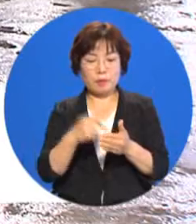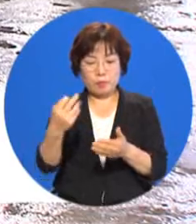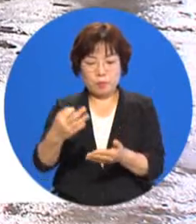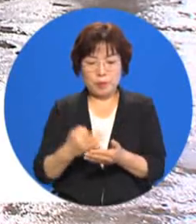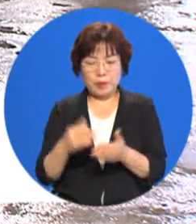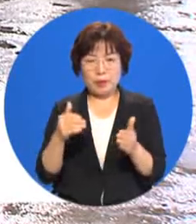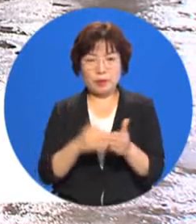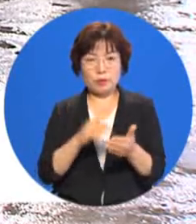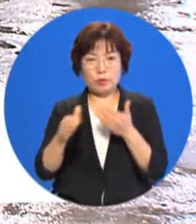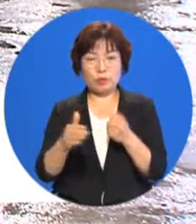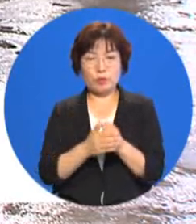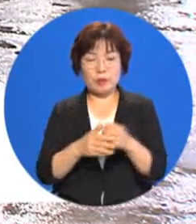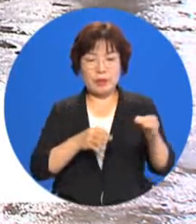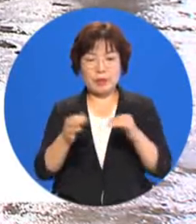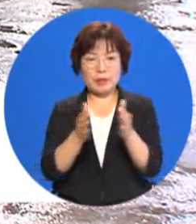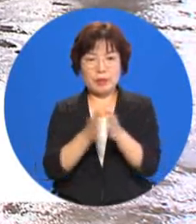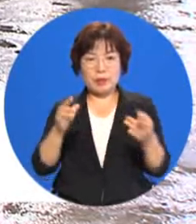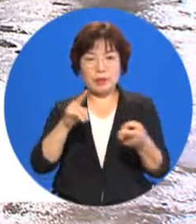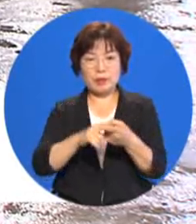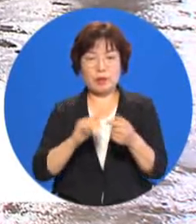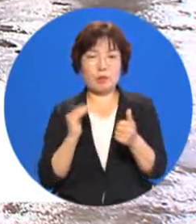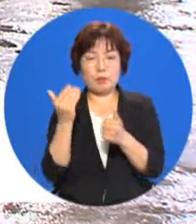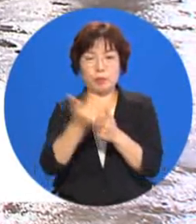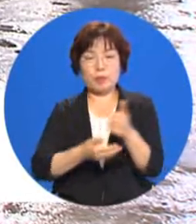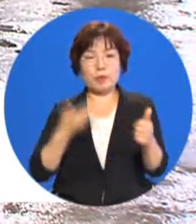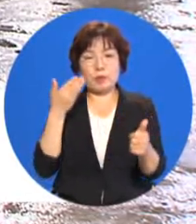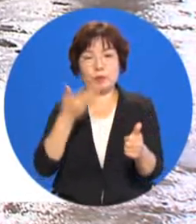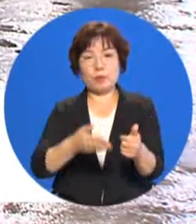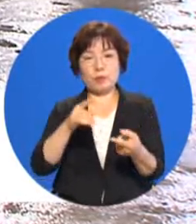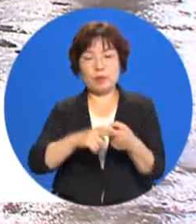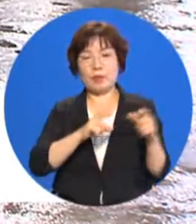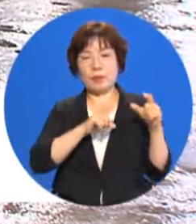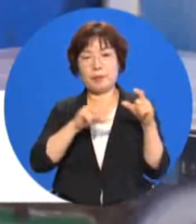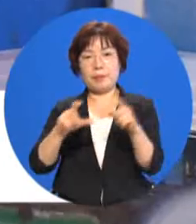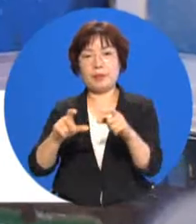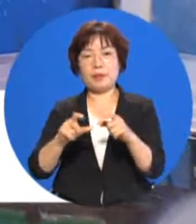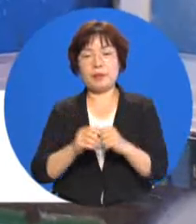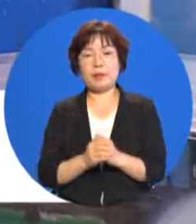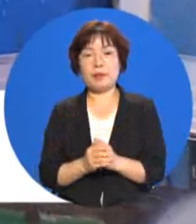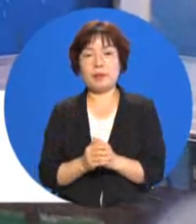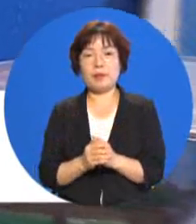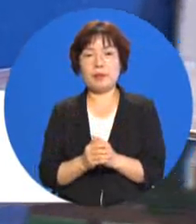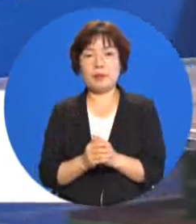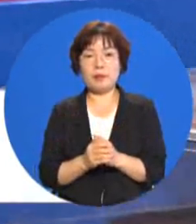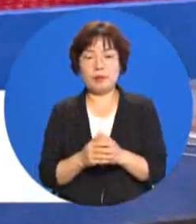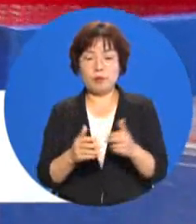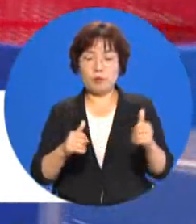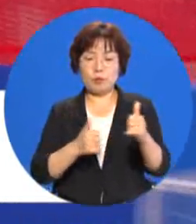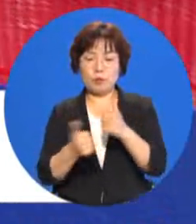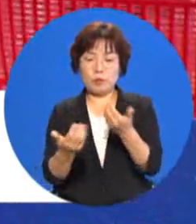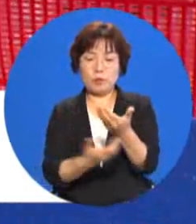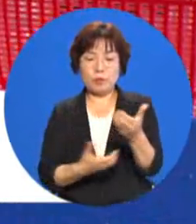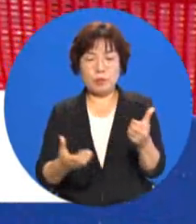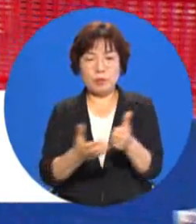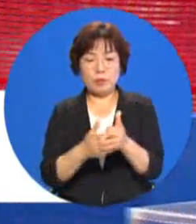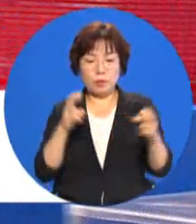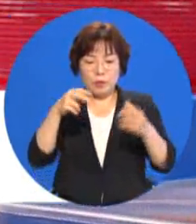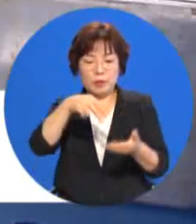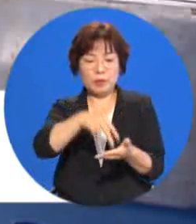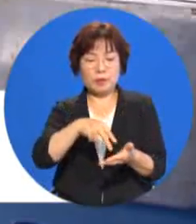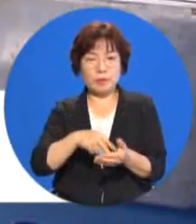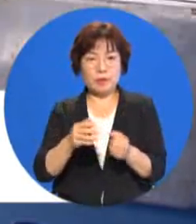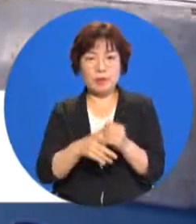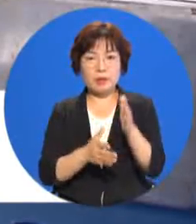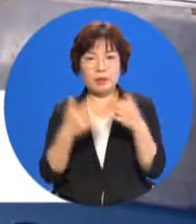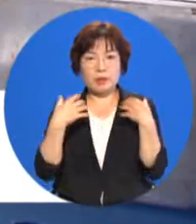원금이 지불될 경우 곧바로 시장 내 영업 행위를 보장할 것을 요구했습니다. 분쟁조정위는 특히 회사 측이